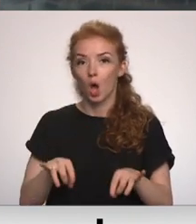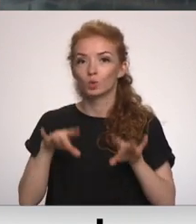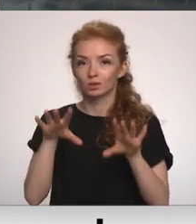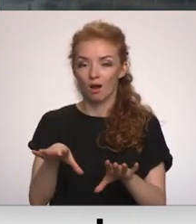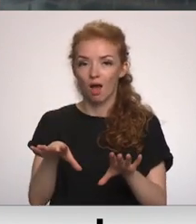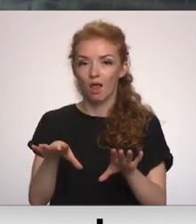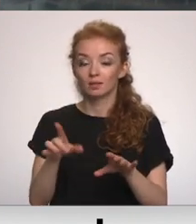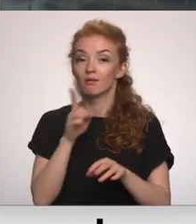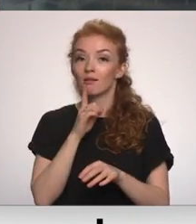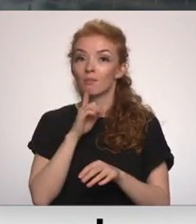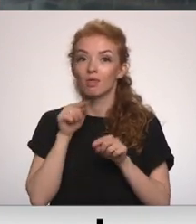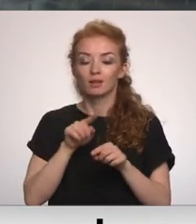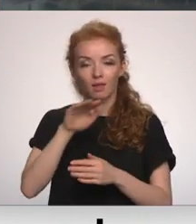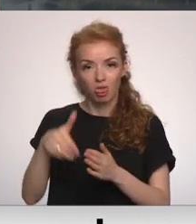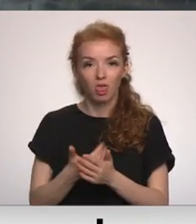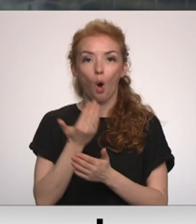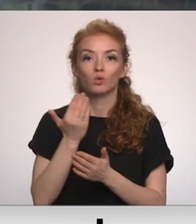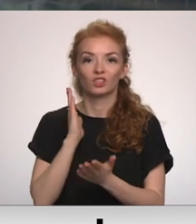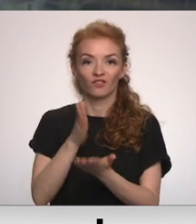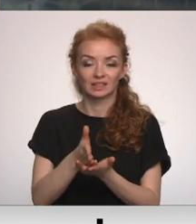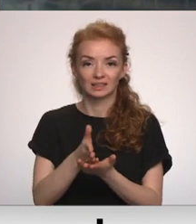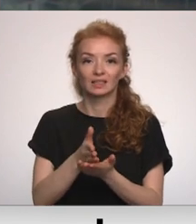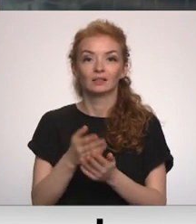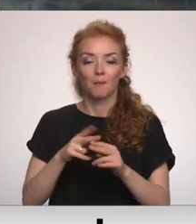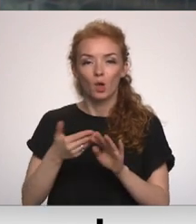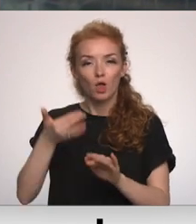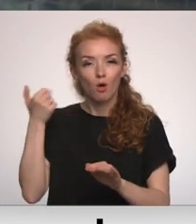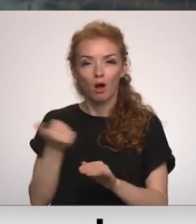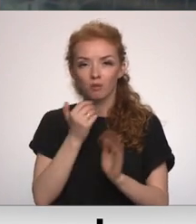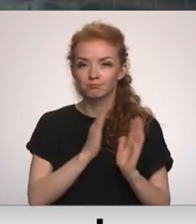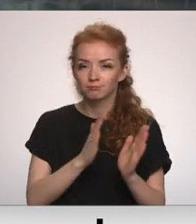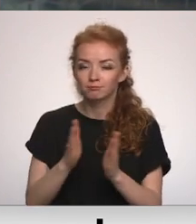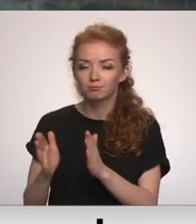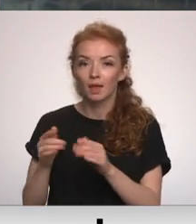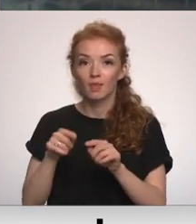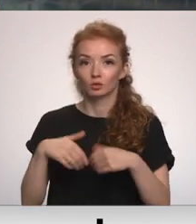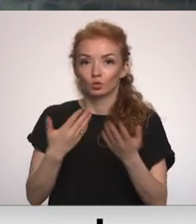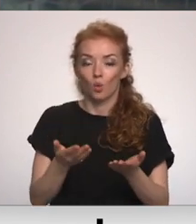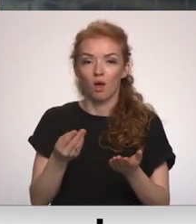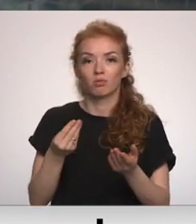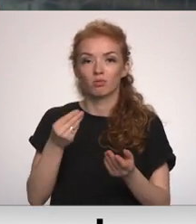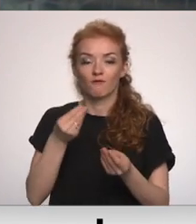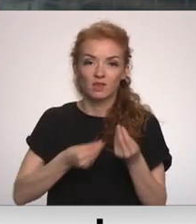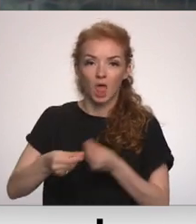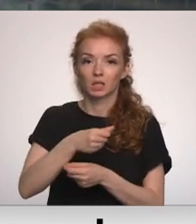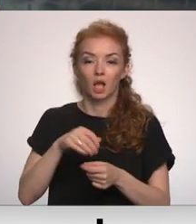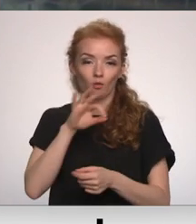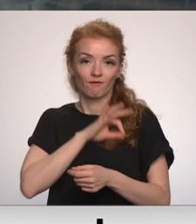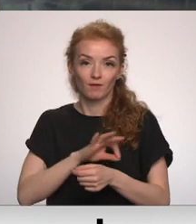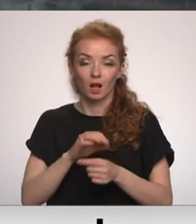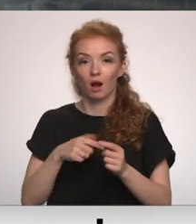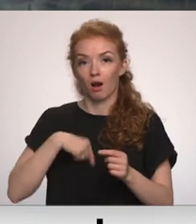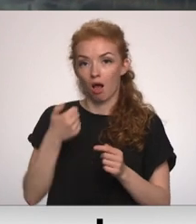Austrālijas. Liepājai tas ir jauns turisma virziens, pie kā strādāts jau vairākus gadus. Tas varētu sniegt finansiālu ieguvumu arī ilgtermiņā,